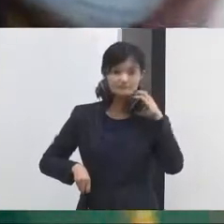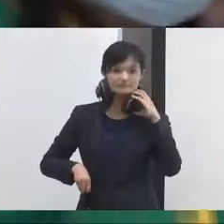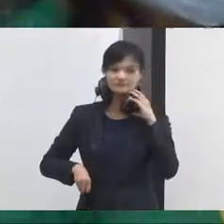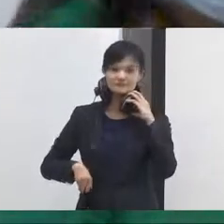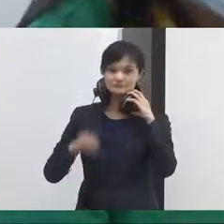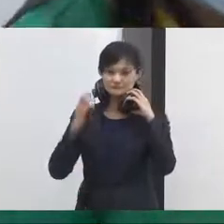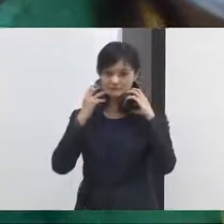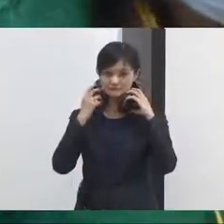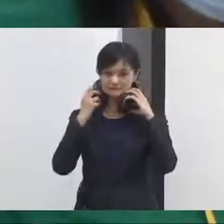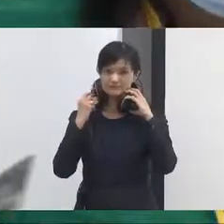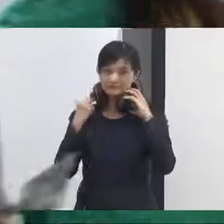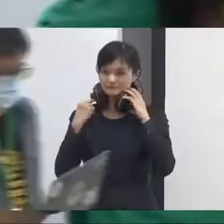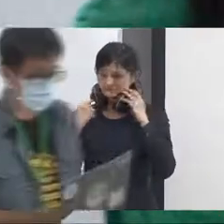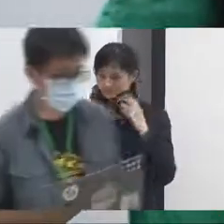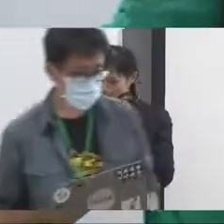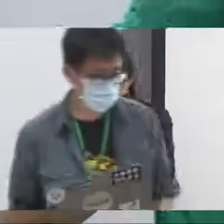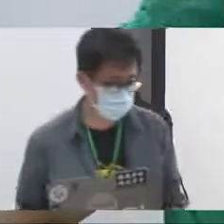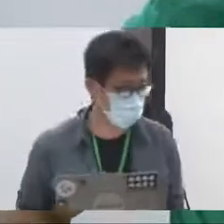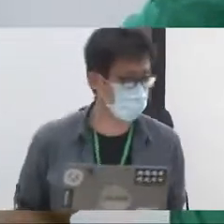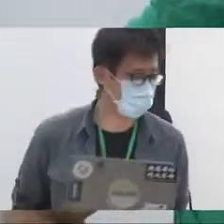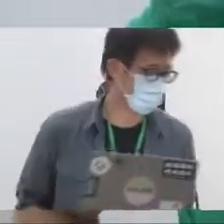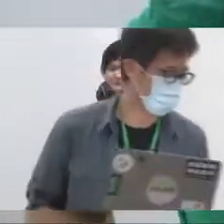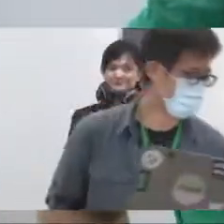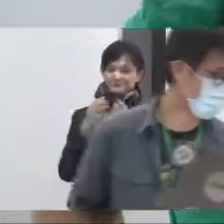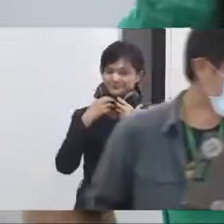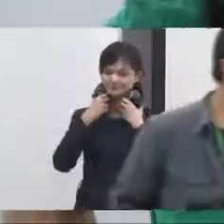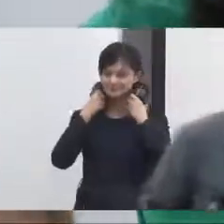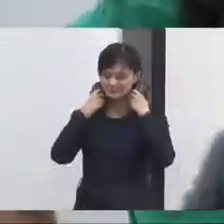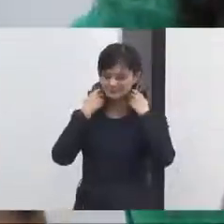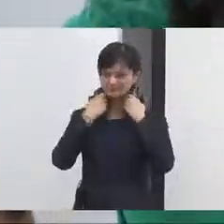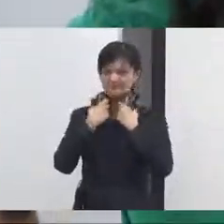浩总招，